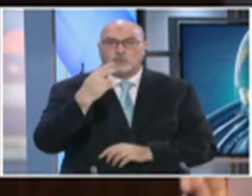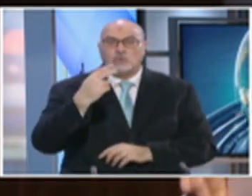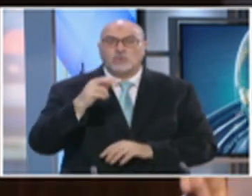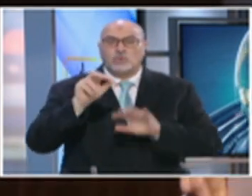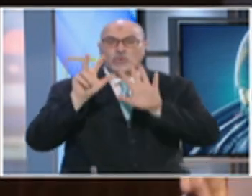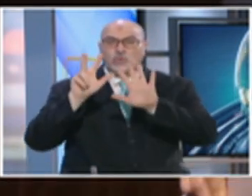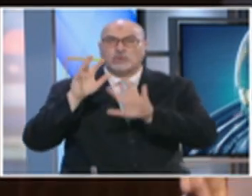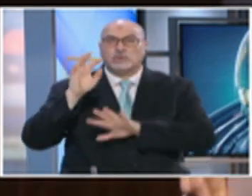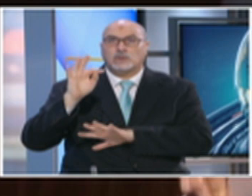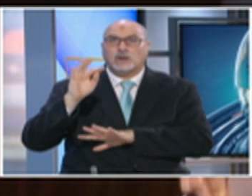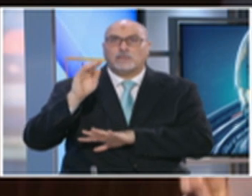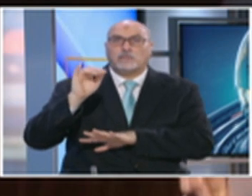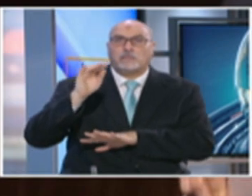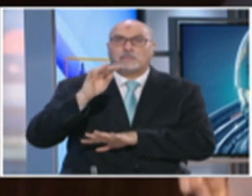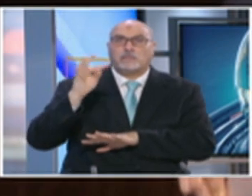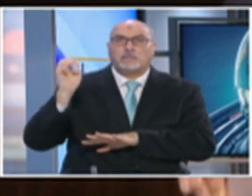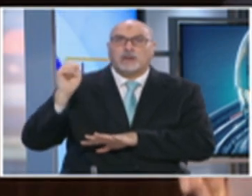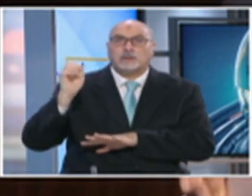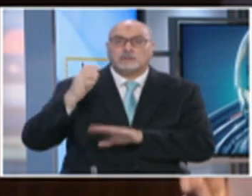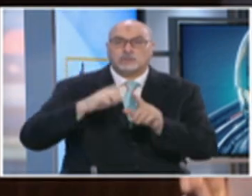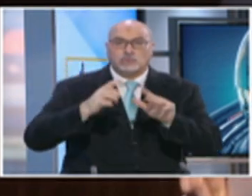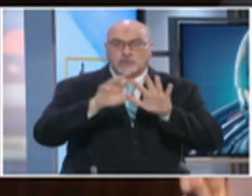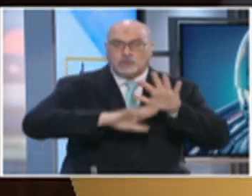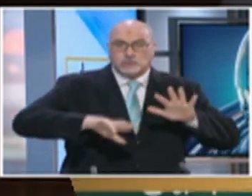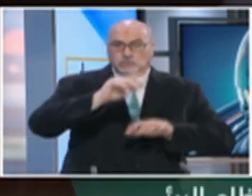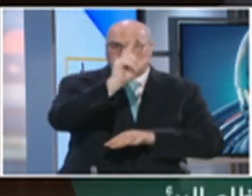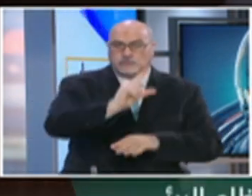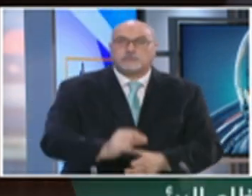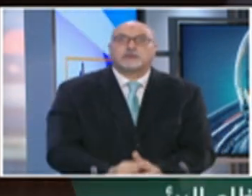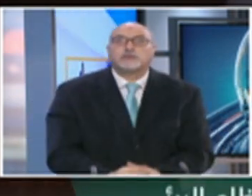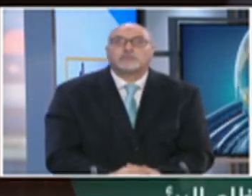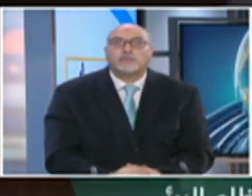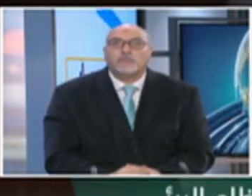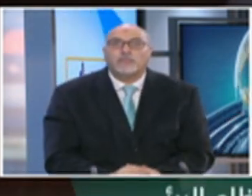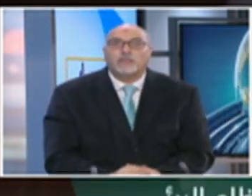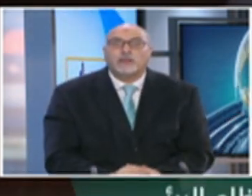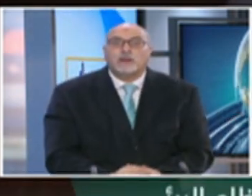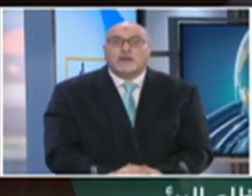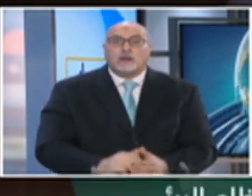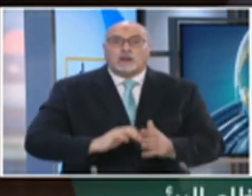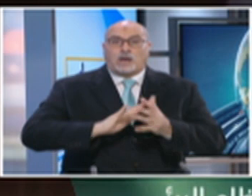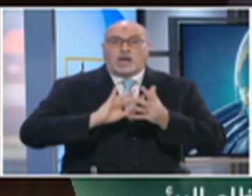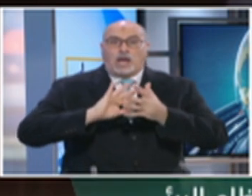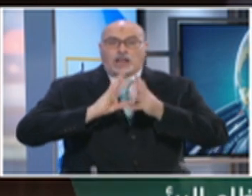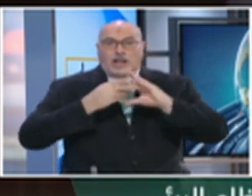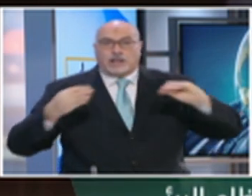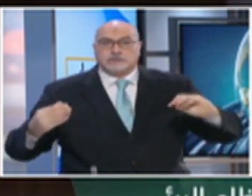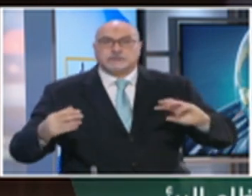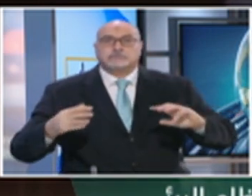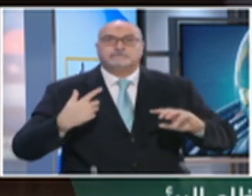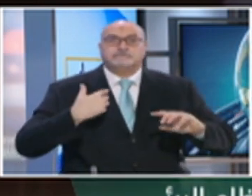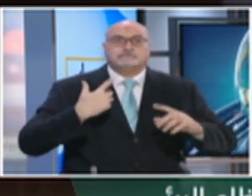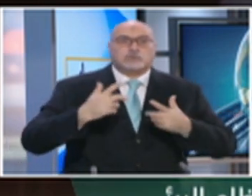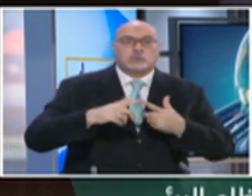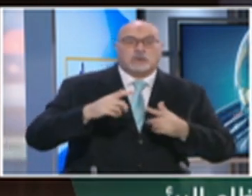ما يمثل 15% من النطاق الدولي في إفريقيا، كما بلغت نسبة استعمال الانترنت الثابت 42% في حين يمثل